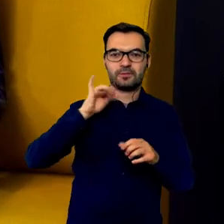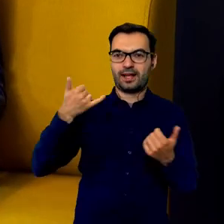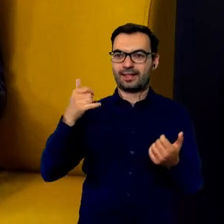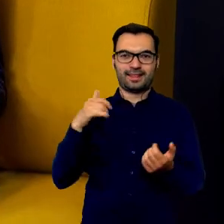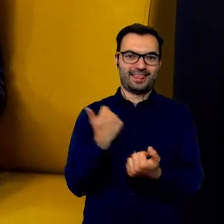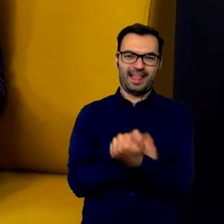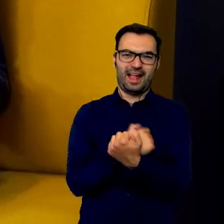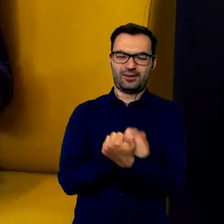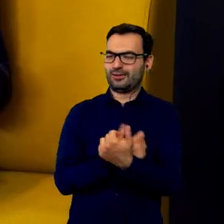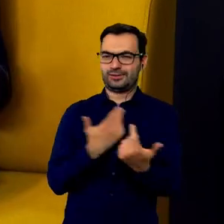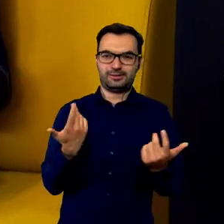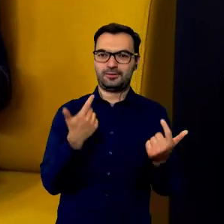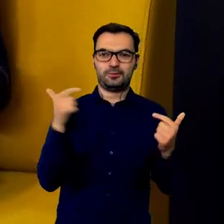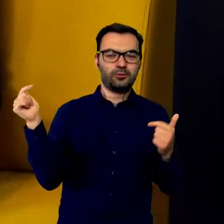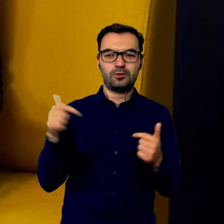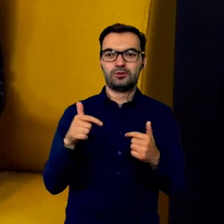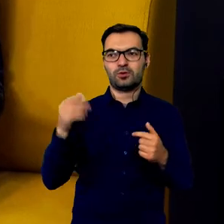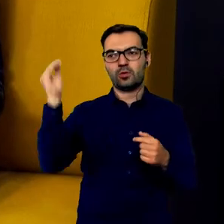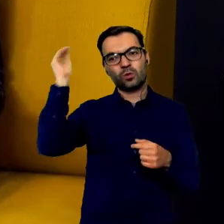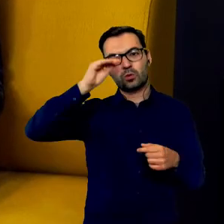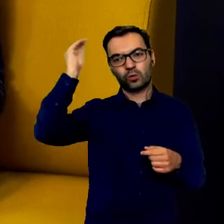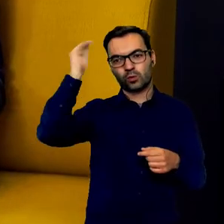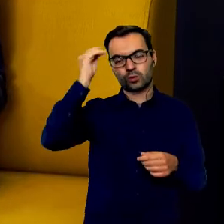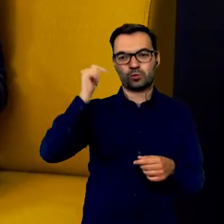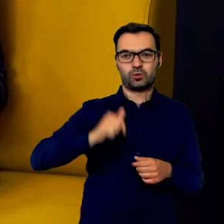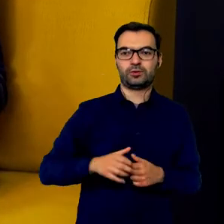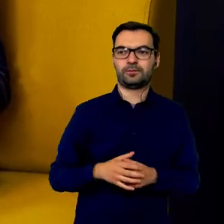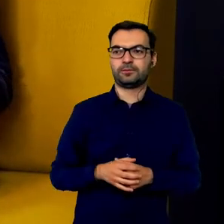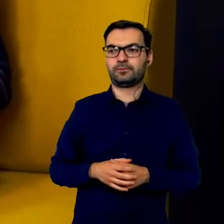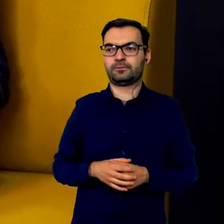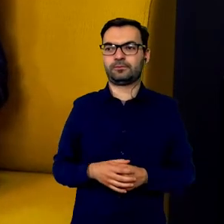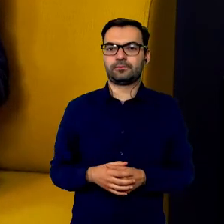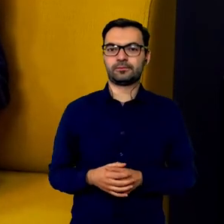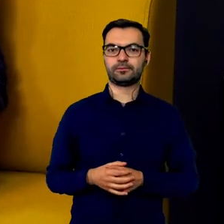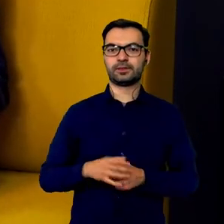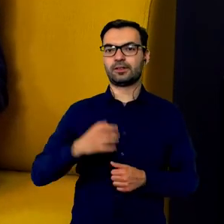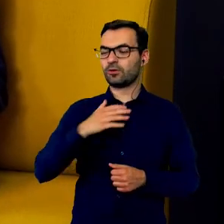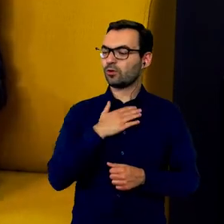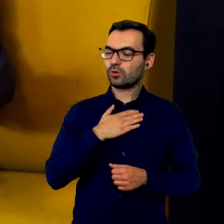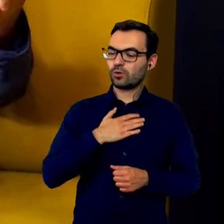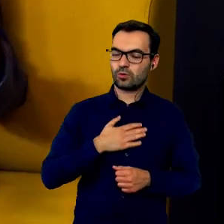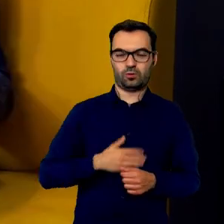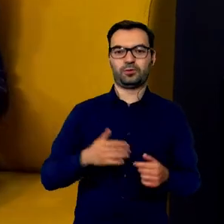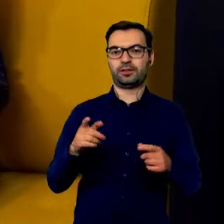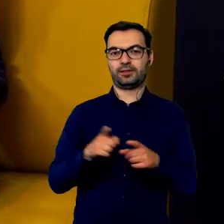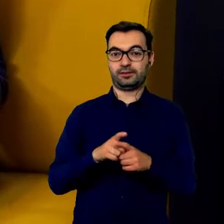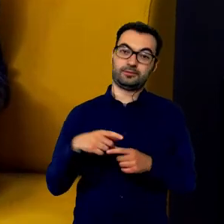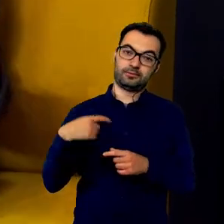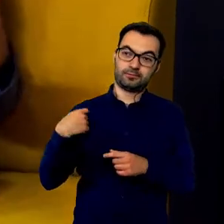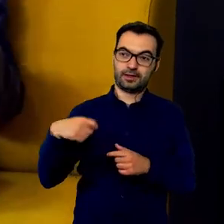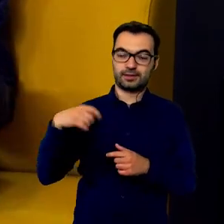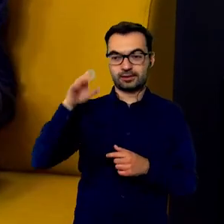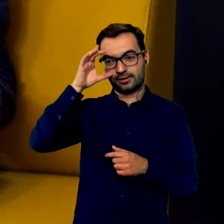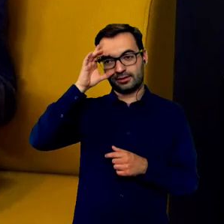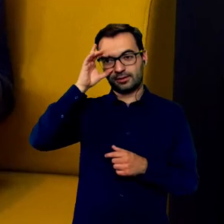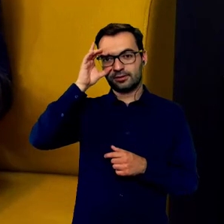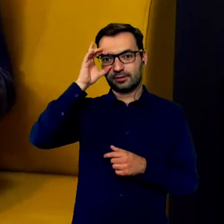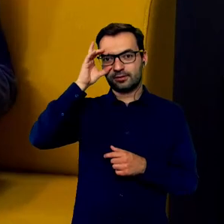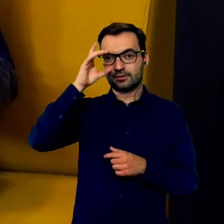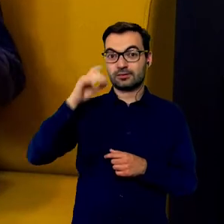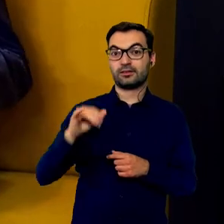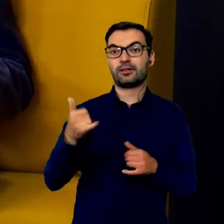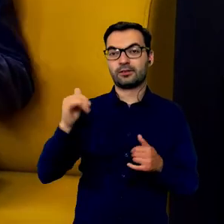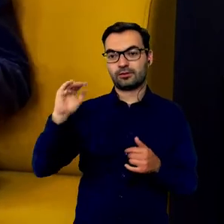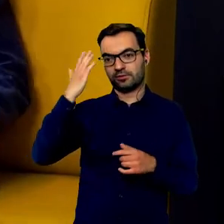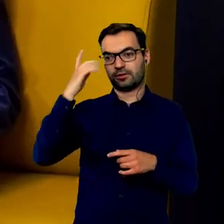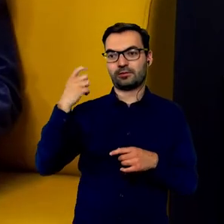haju, musi uczyć się. I bardzo lubię, tak jak nasz prezydent wybrany, kiedy